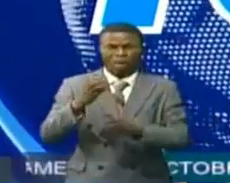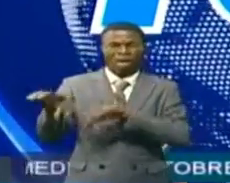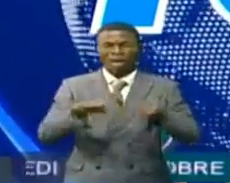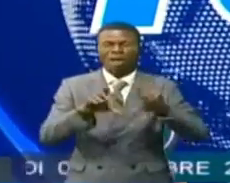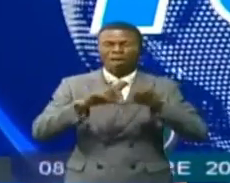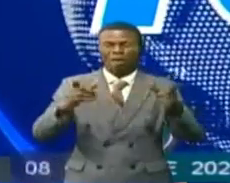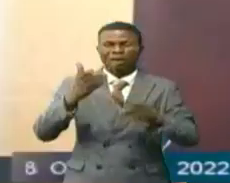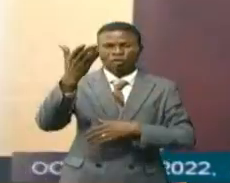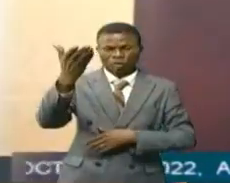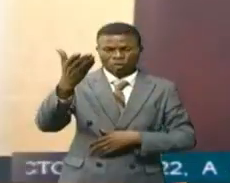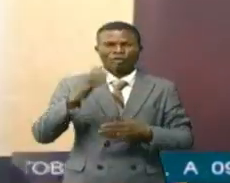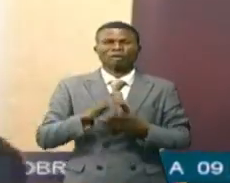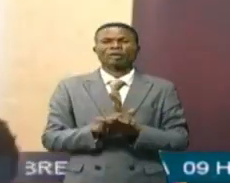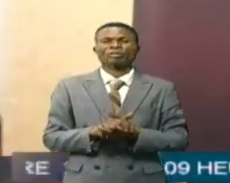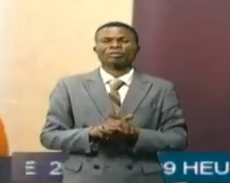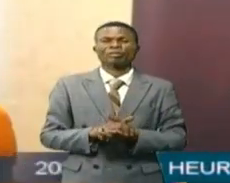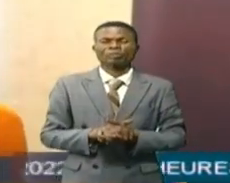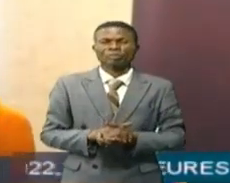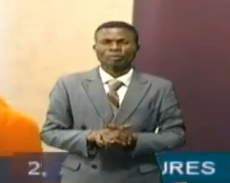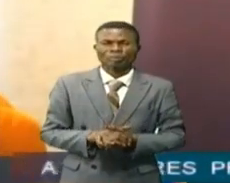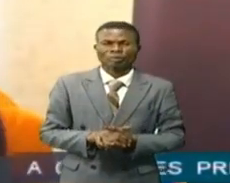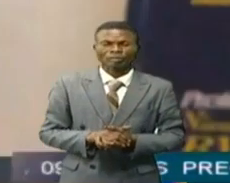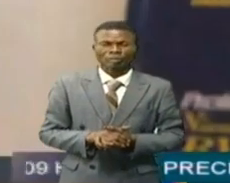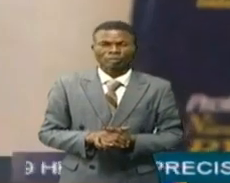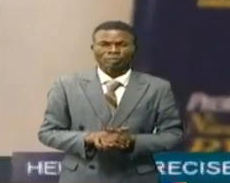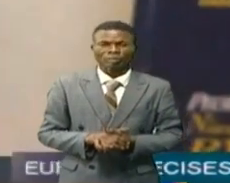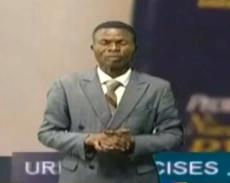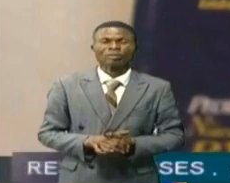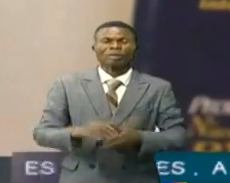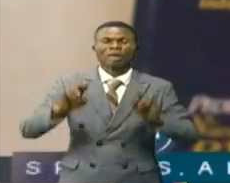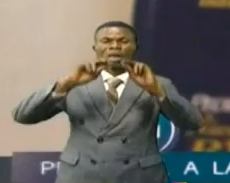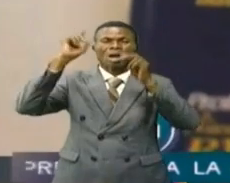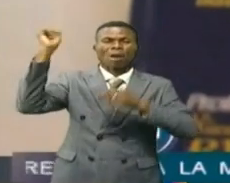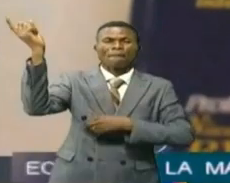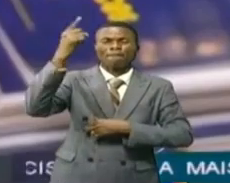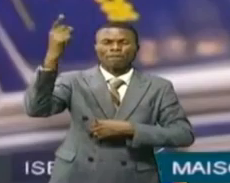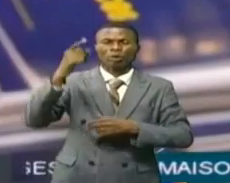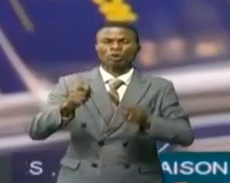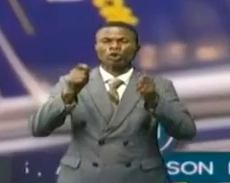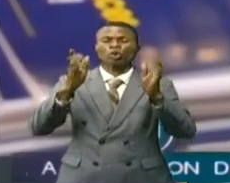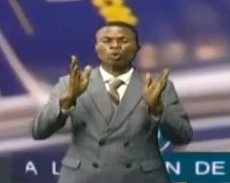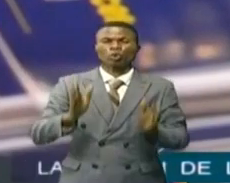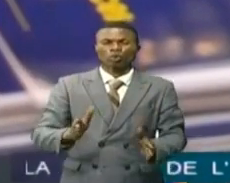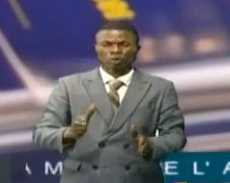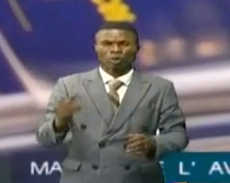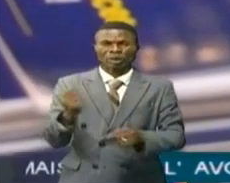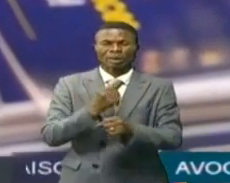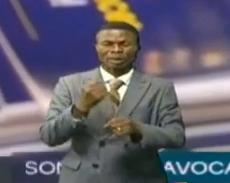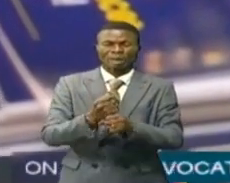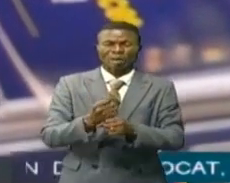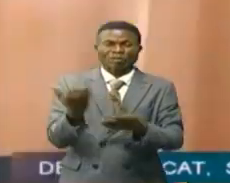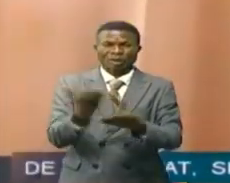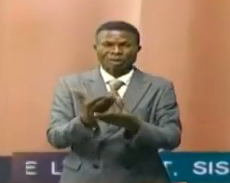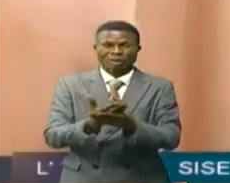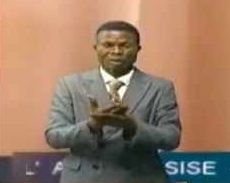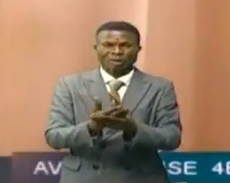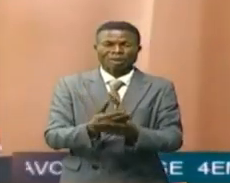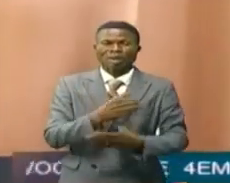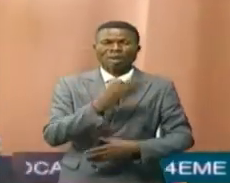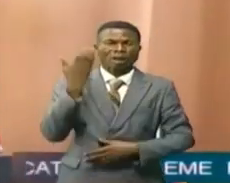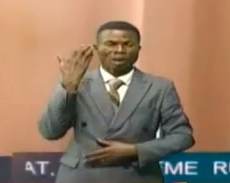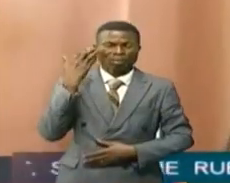Rodé Panda. Un nouveau-né dans le monde des médias, les magazines, les Zéniths, œuvre de l'éditrice Michelle